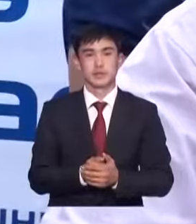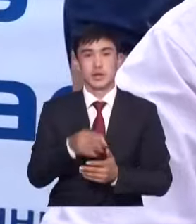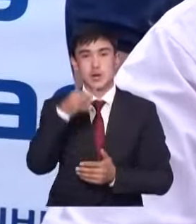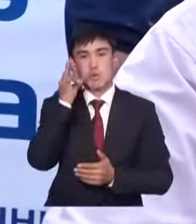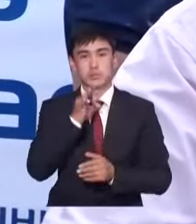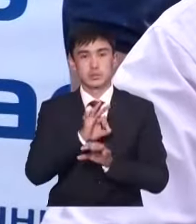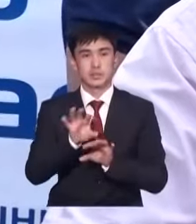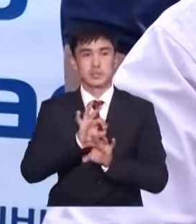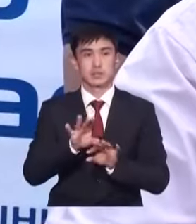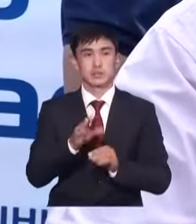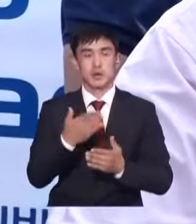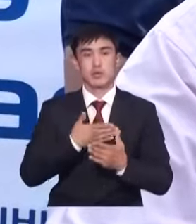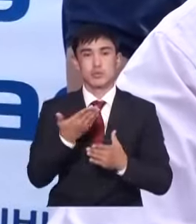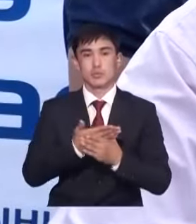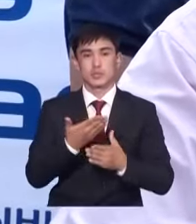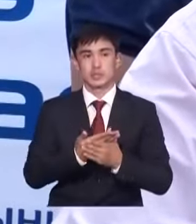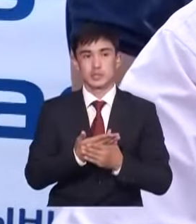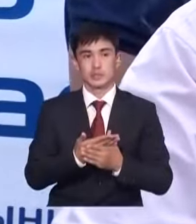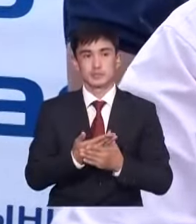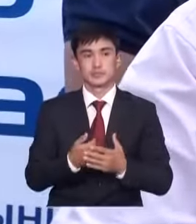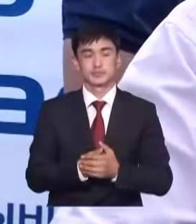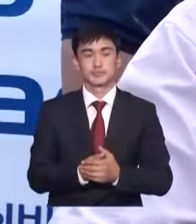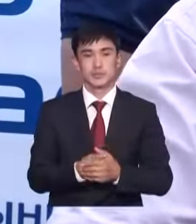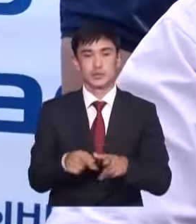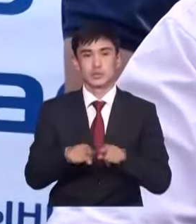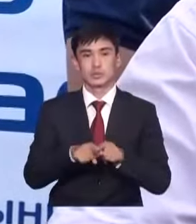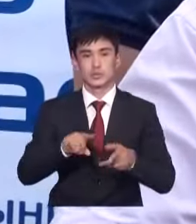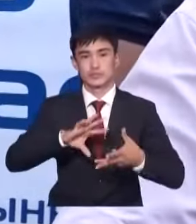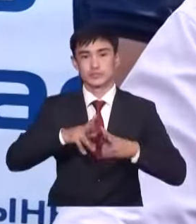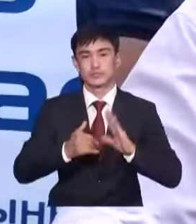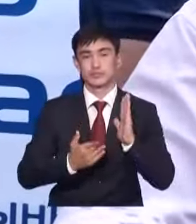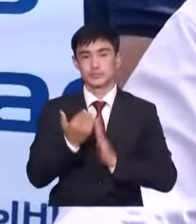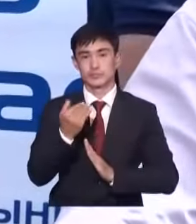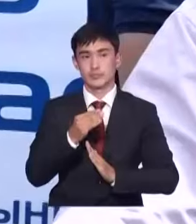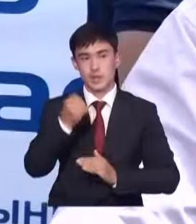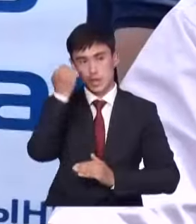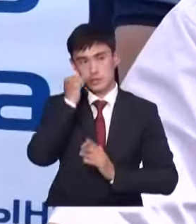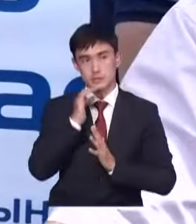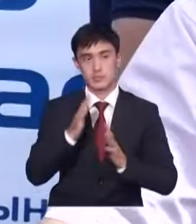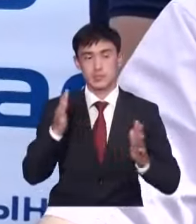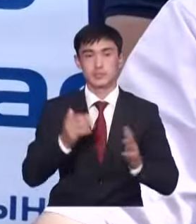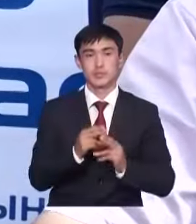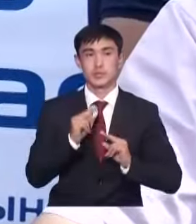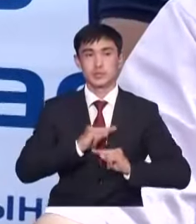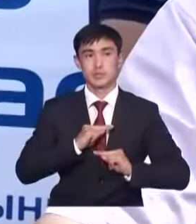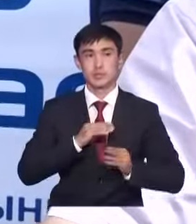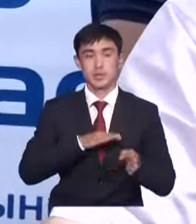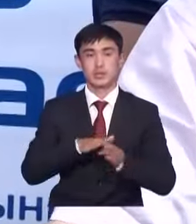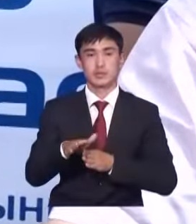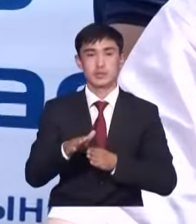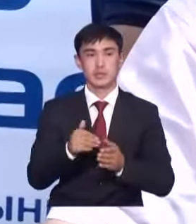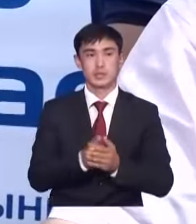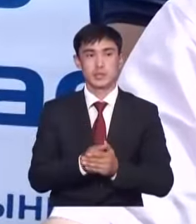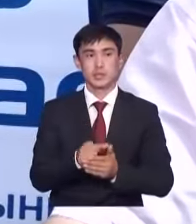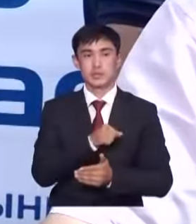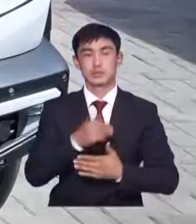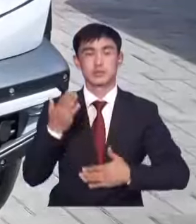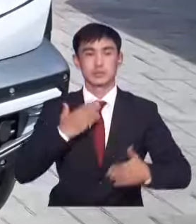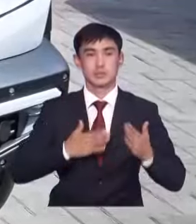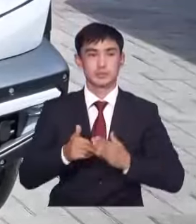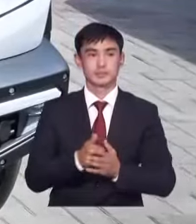тәжірибелері маған көмектесті, сондықтан осындай жоғары нәтижеге жеттім. Сол үшін алғысын білдіремін. Еңбегім ақталып жатқанына өз басым